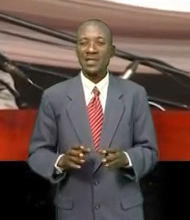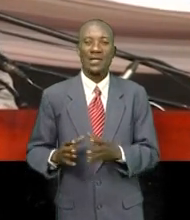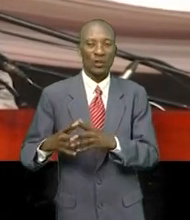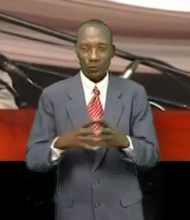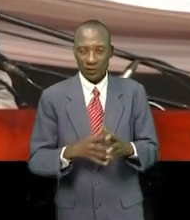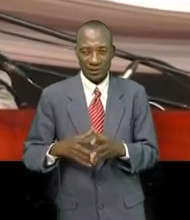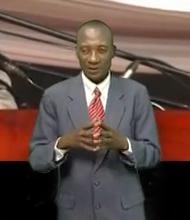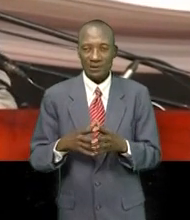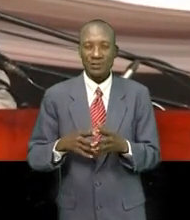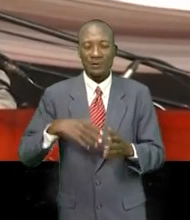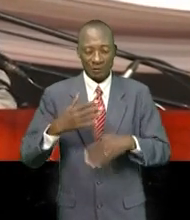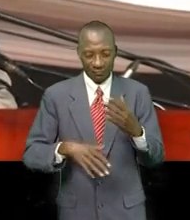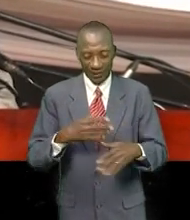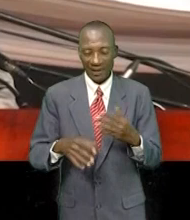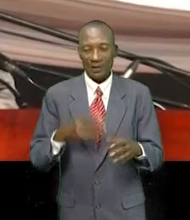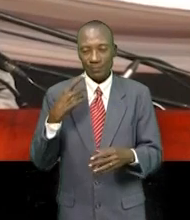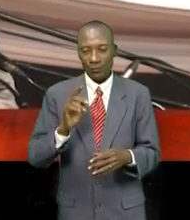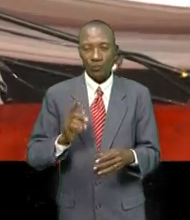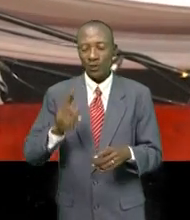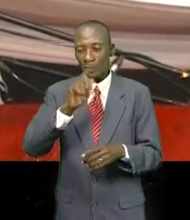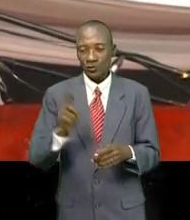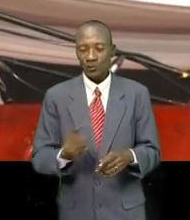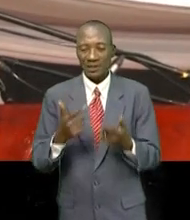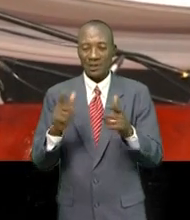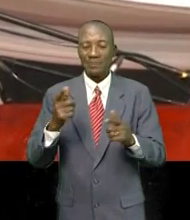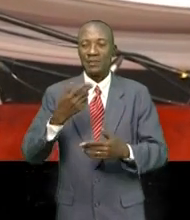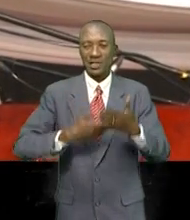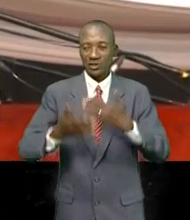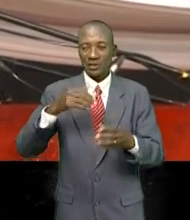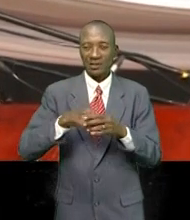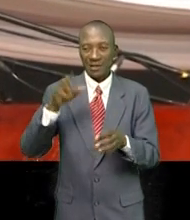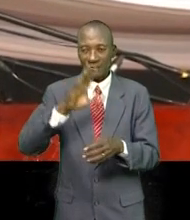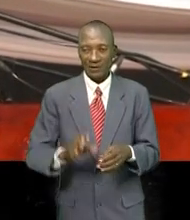à la zone de libre-échange continentale.